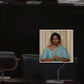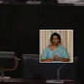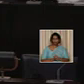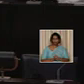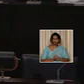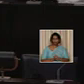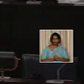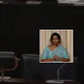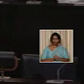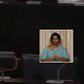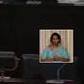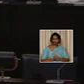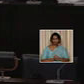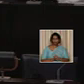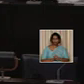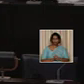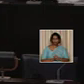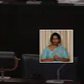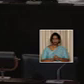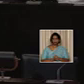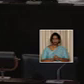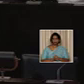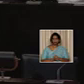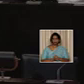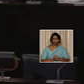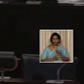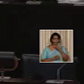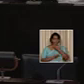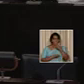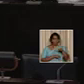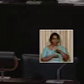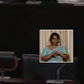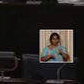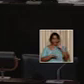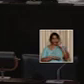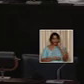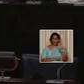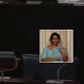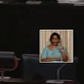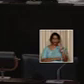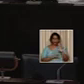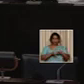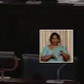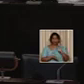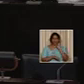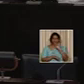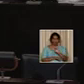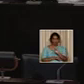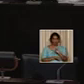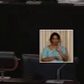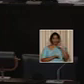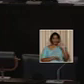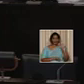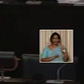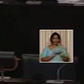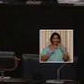නෑ එහෙම ඔ ඒක එහෙම වෙනවනේ දැන් පන්තියක ශිෂ්‍ය සංඛ්‍යාව 62ක් වුණොත් පන්ති ඉන්න ඕන ගන්න 40ට ගුණාත්මක